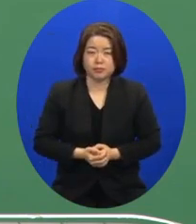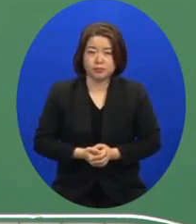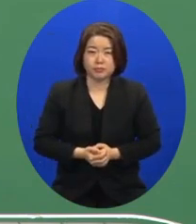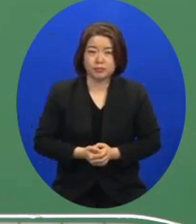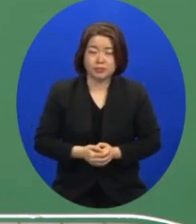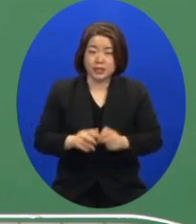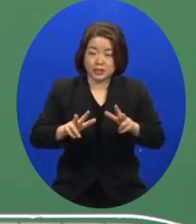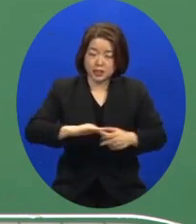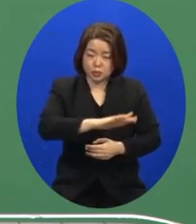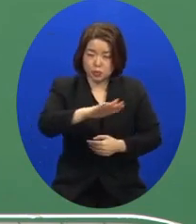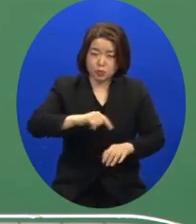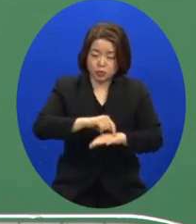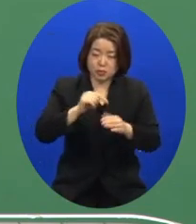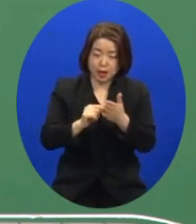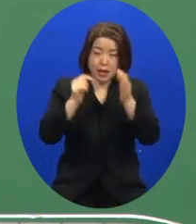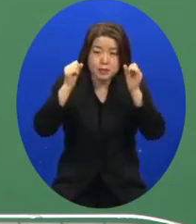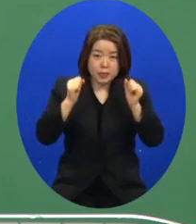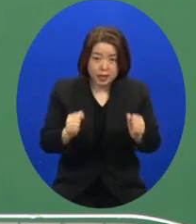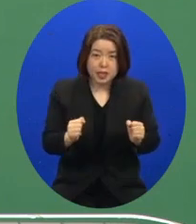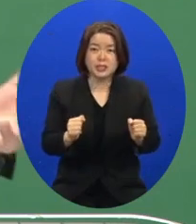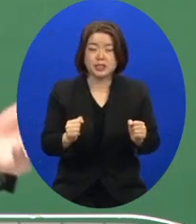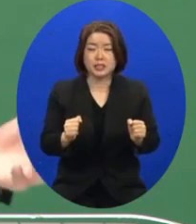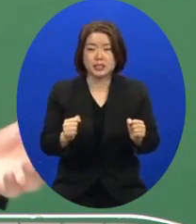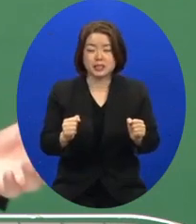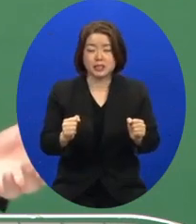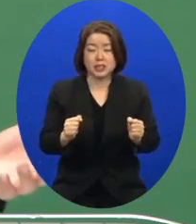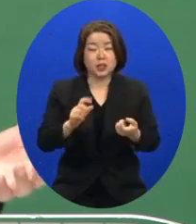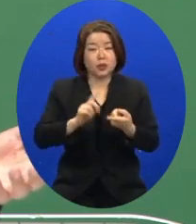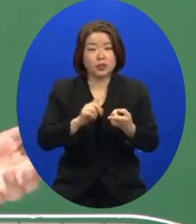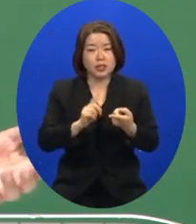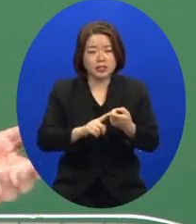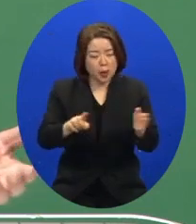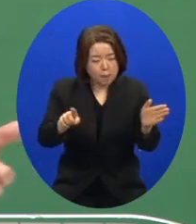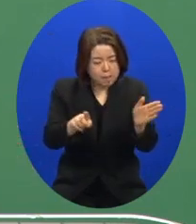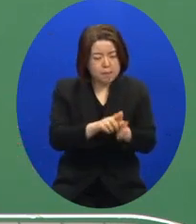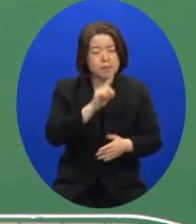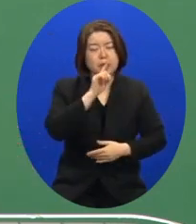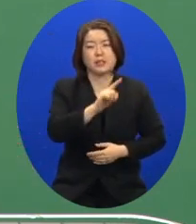그리고 지금 우리 마음에 거하시고 계시다는 것을 믿으라는 거예요.